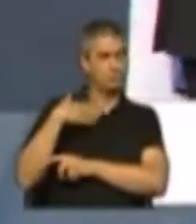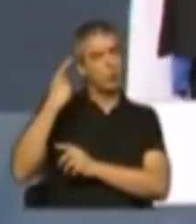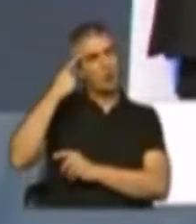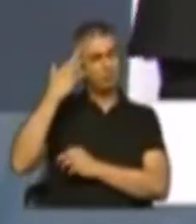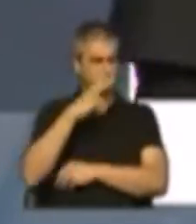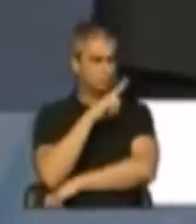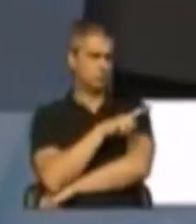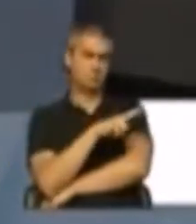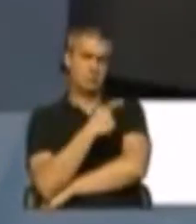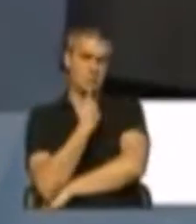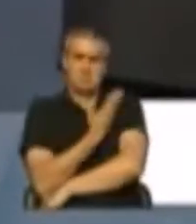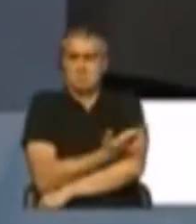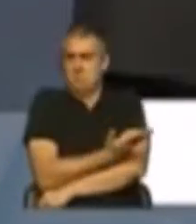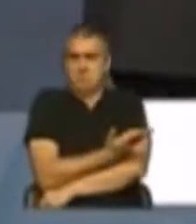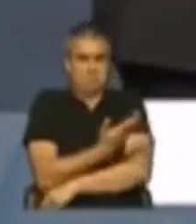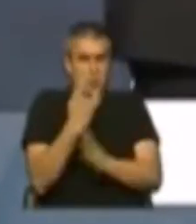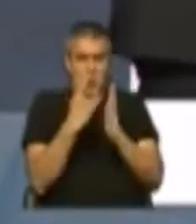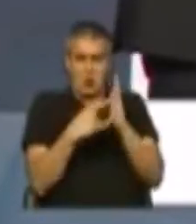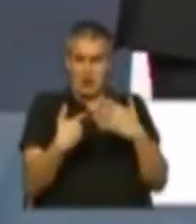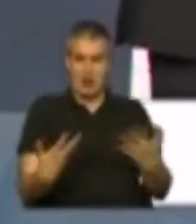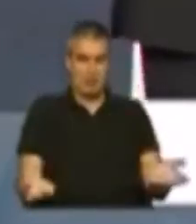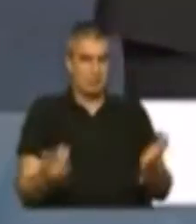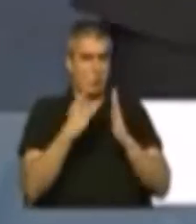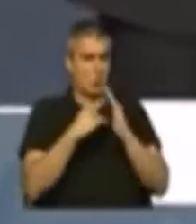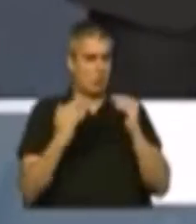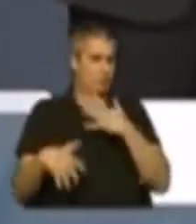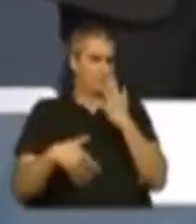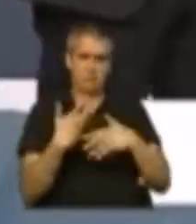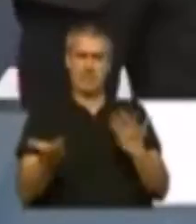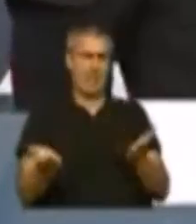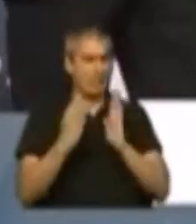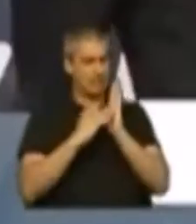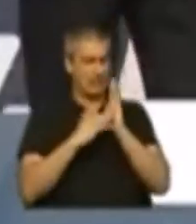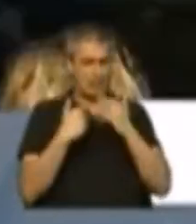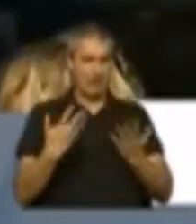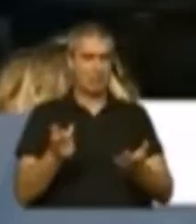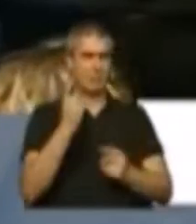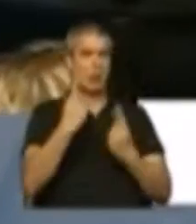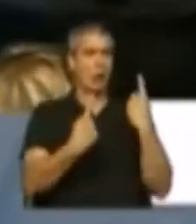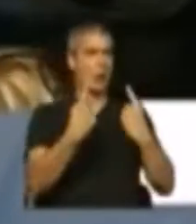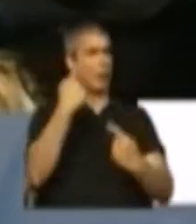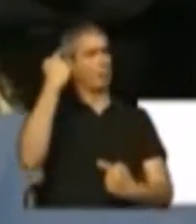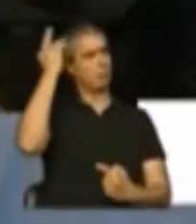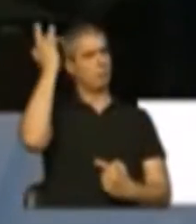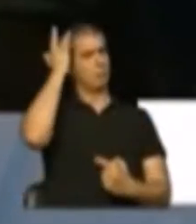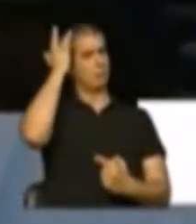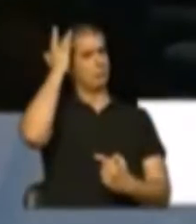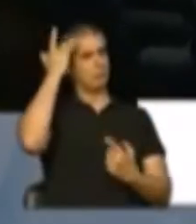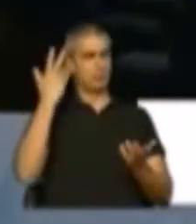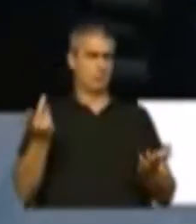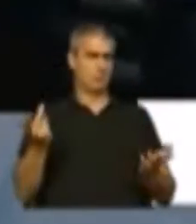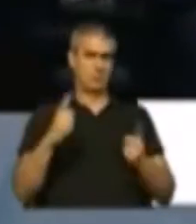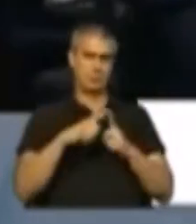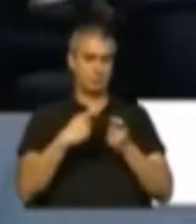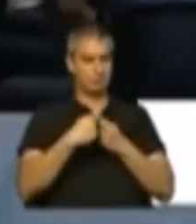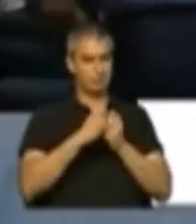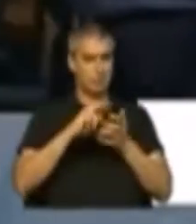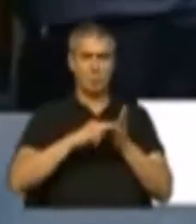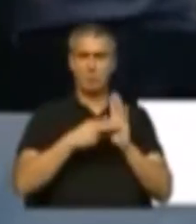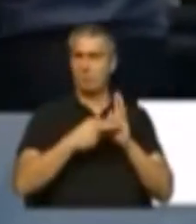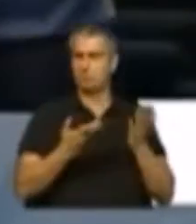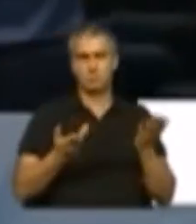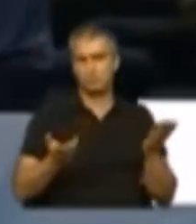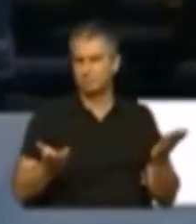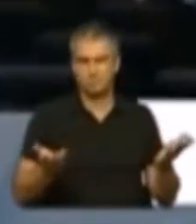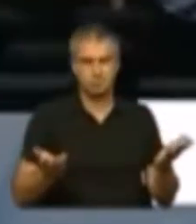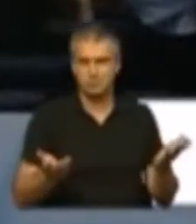מסתכל מבחוץ ואומר, אין חוקה, אין חוקים, אין תאריך, איש הישר בעיניו יעשה לפי קוניונקטורות פוליטיות. והדבר